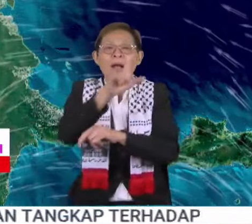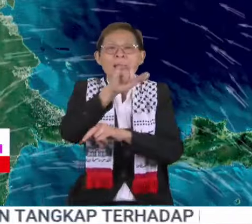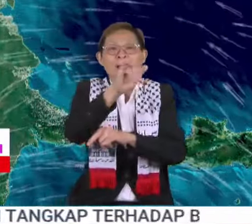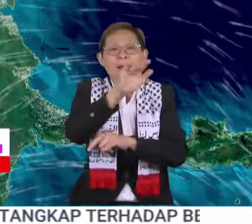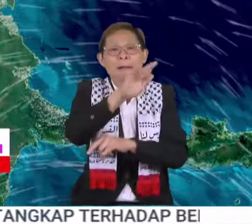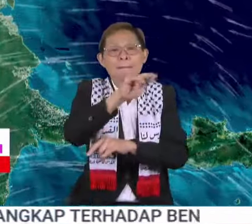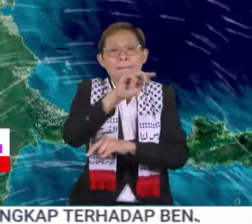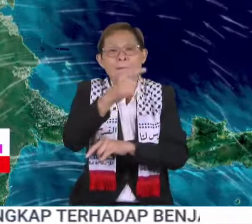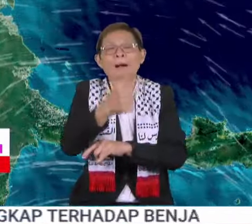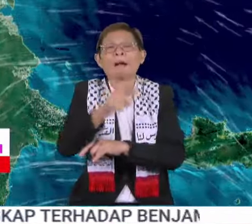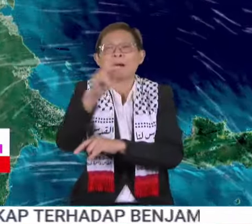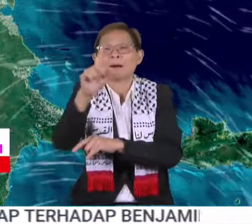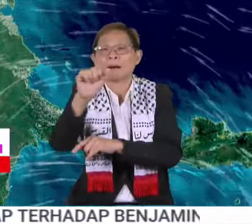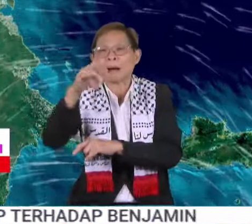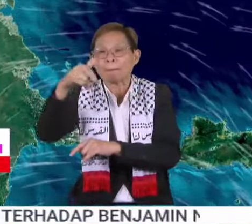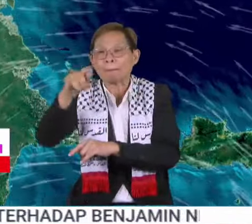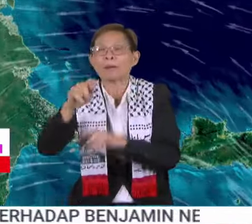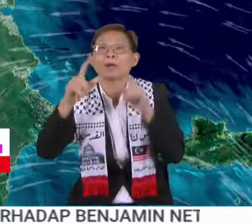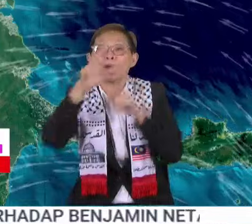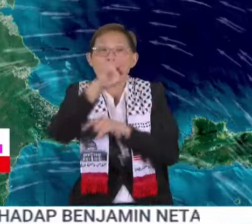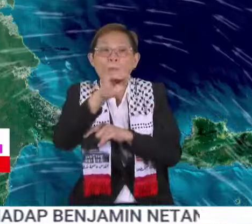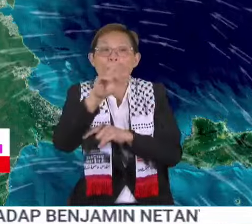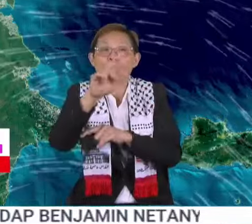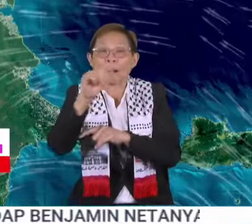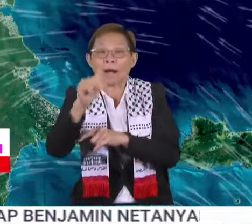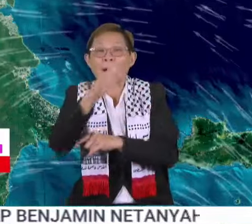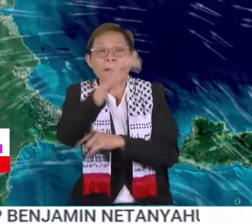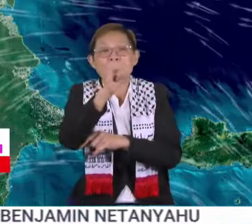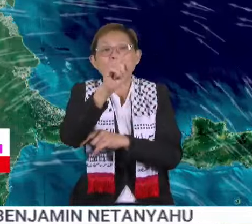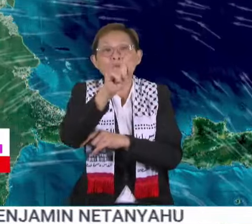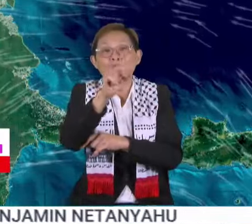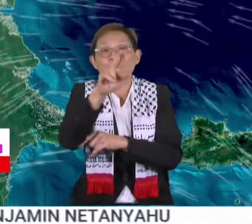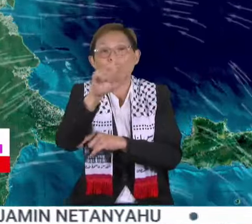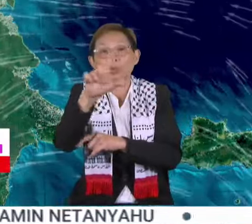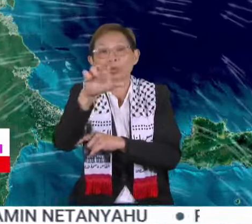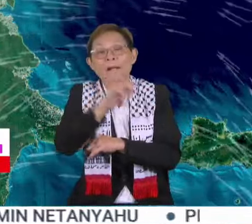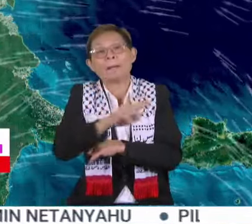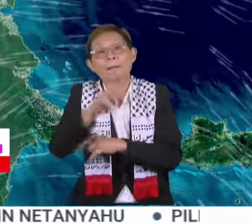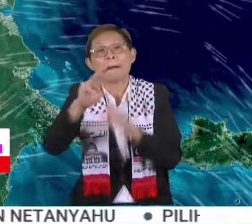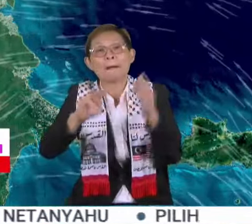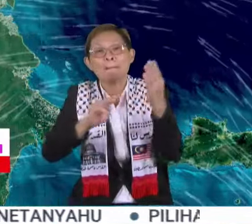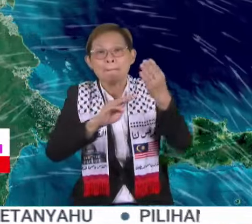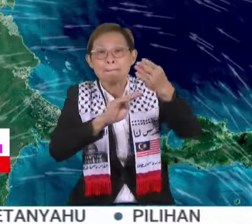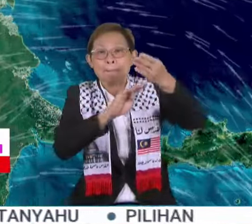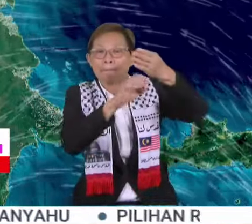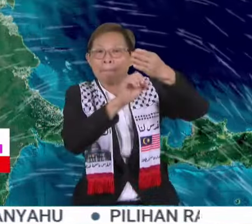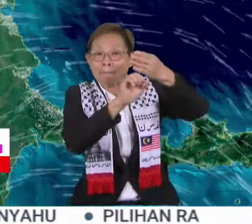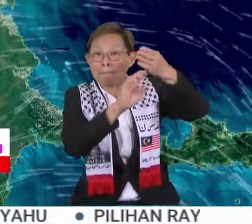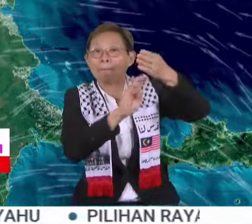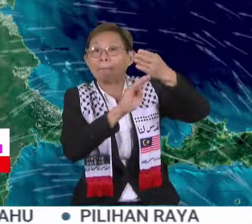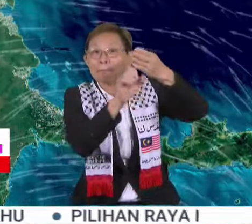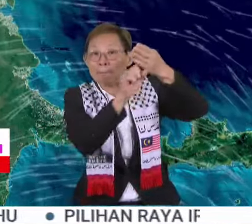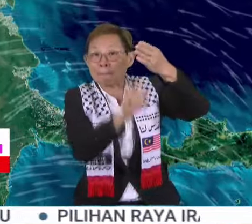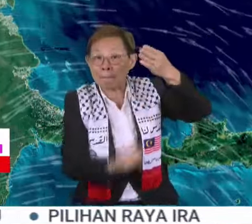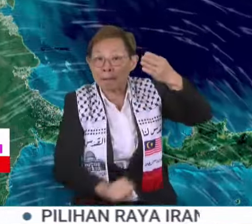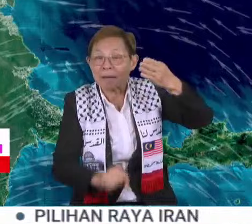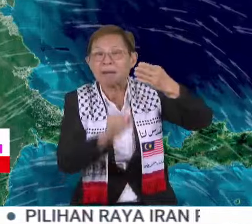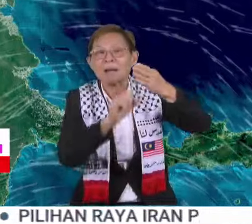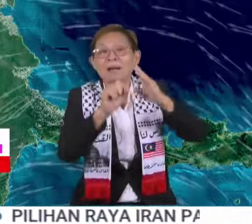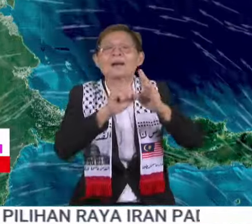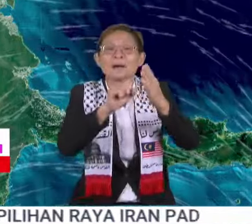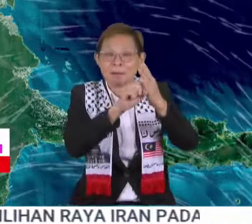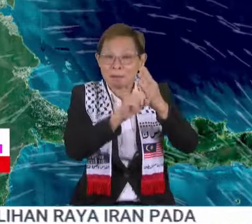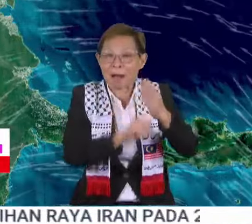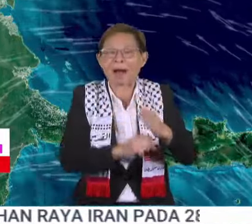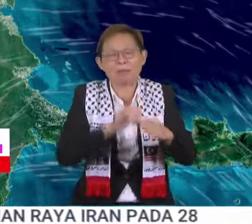Limbang, Kapit, Mukah, Bintulu dan juga Miri. Keadaan cuaca ribut petir untuk kawasan-kawasan ini kebanyakannya juga dijangka akan beransur